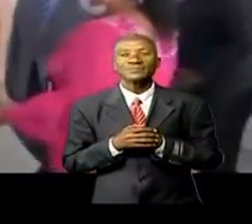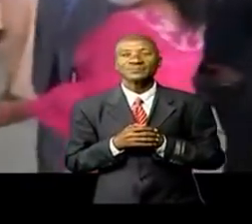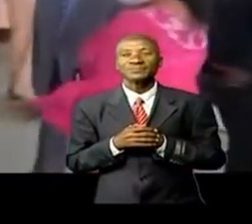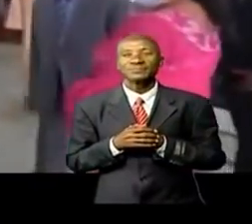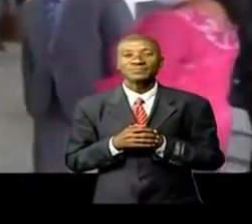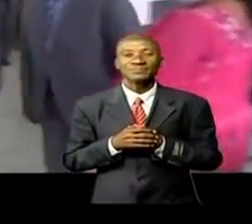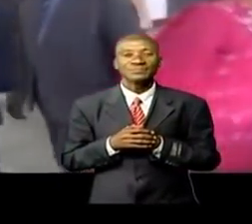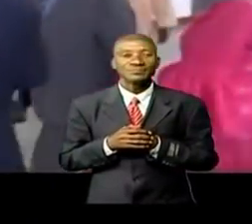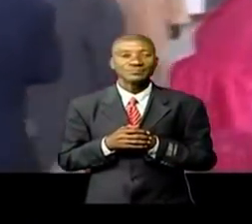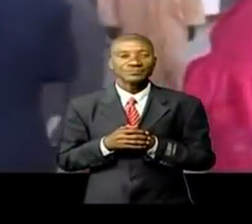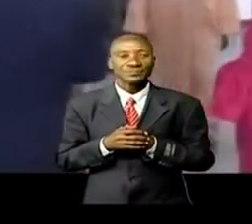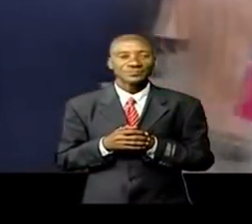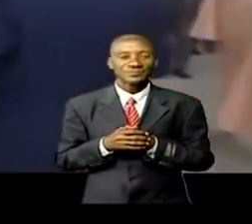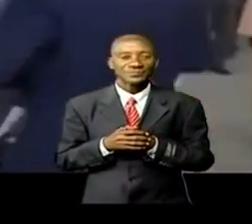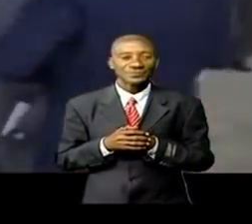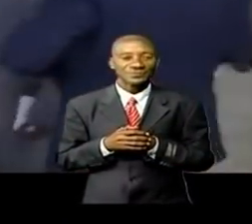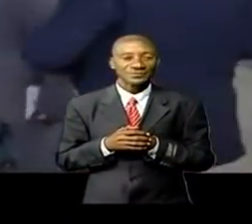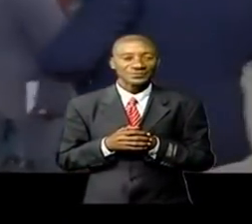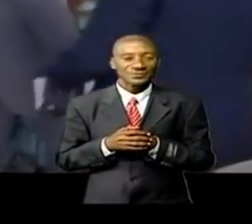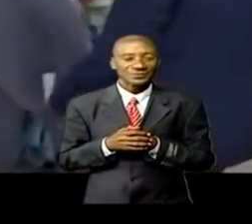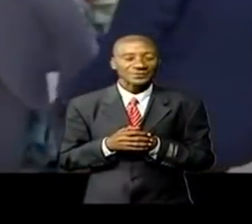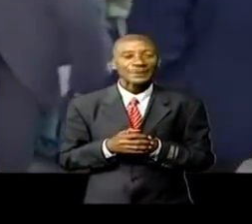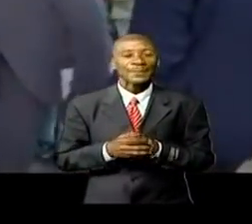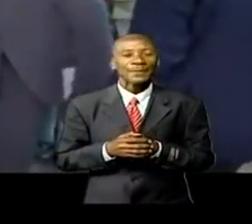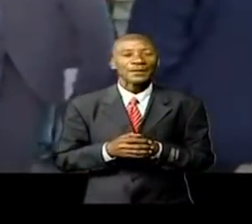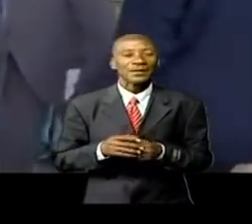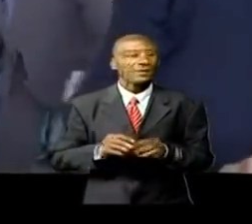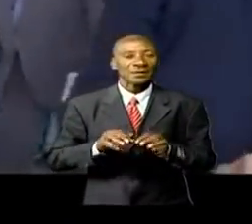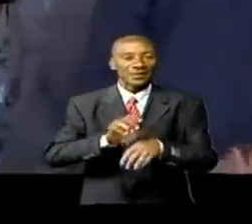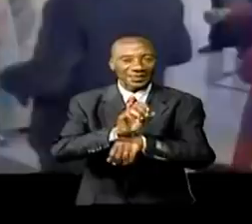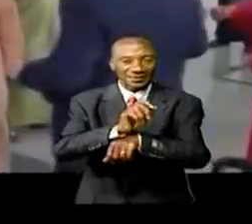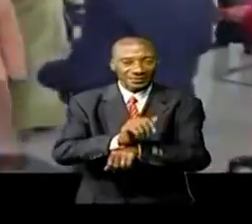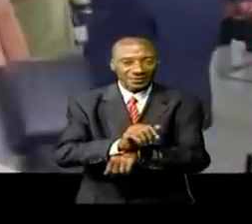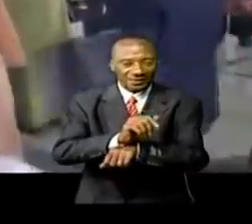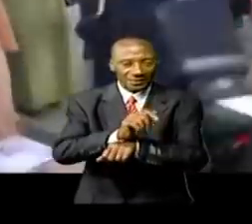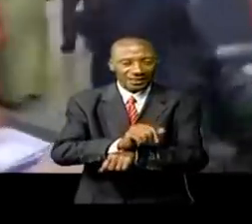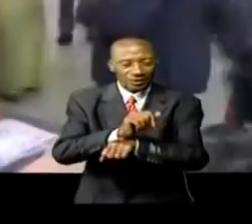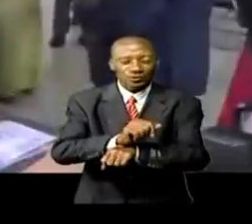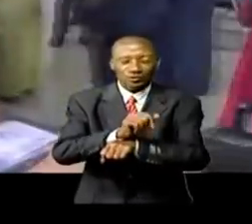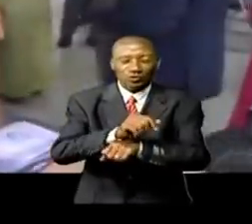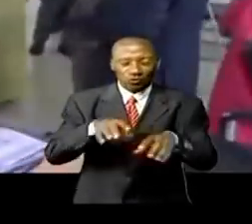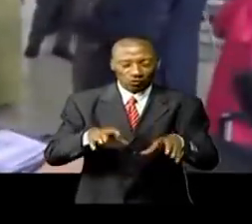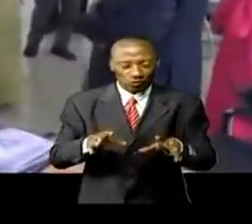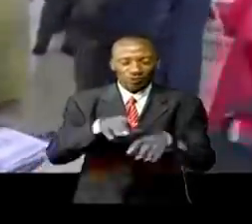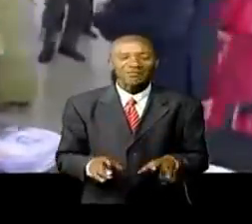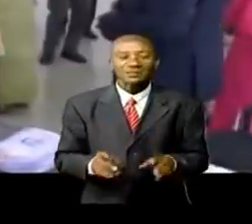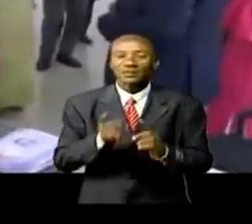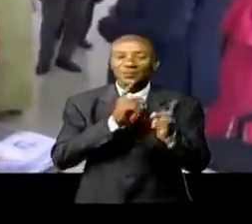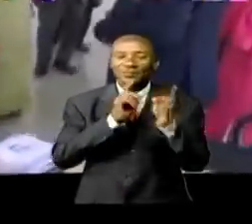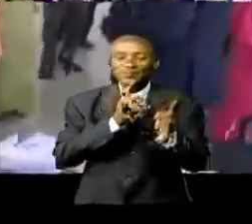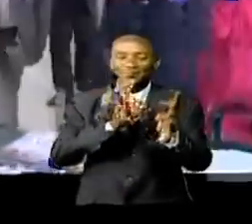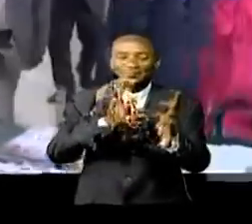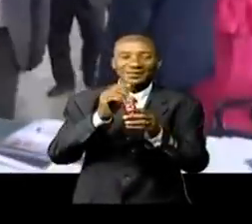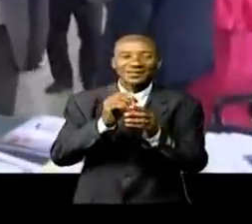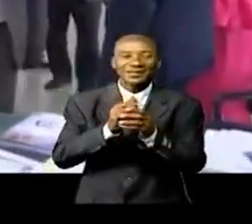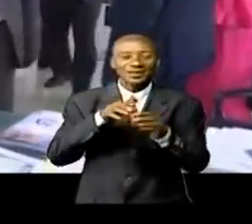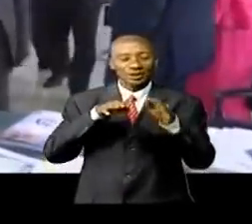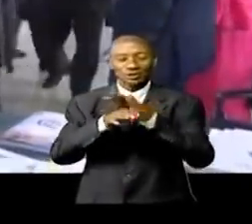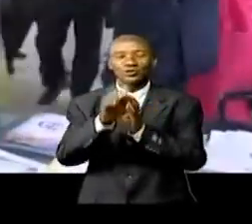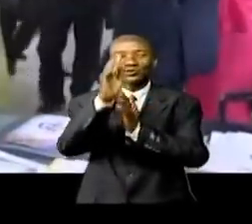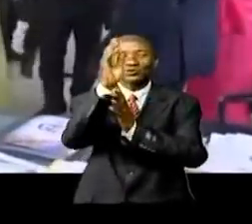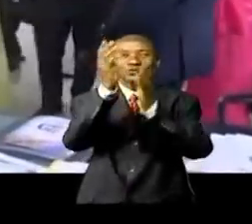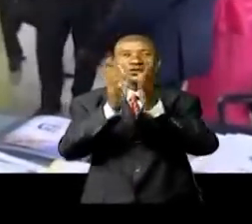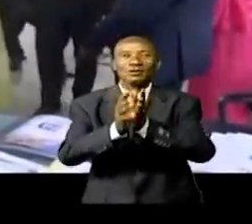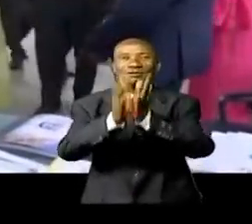La tradition congolaise de l'arbre à palabre pour résoudre de problèmes politiques a fait écho au-delà des frontières et